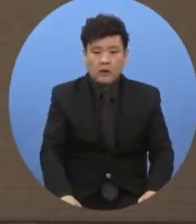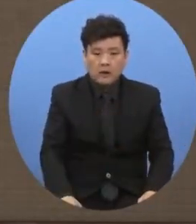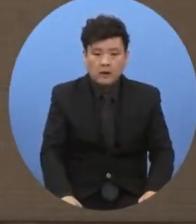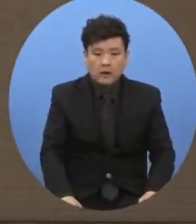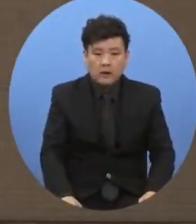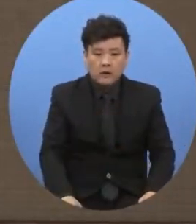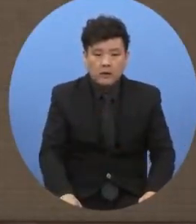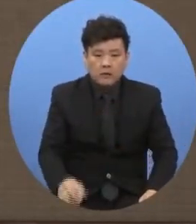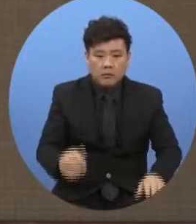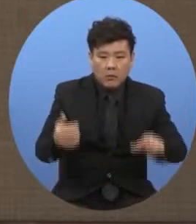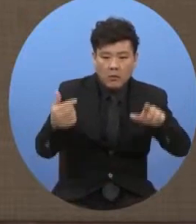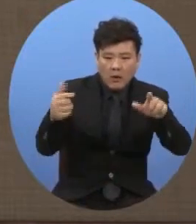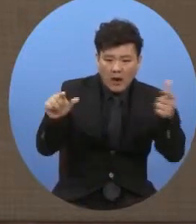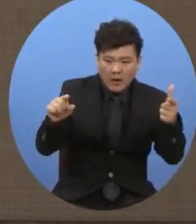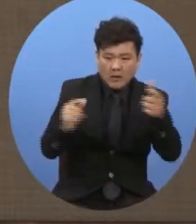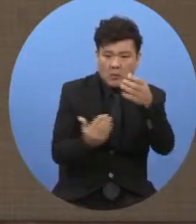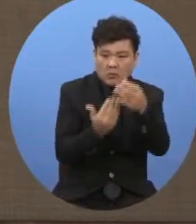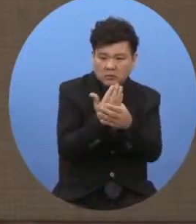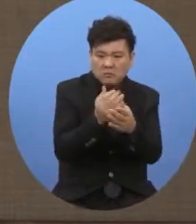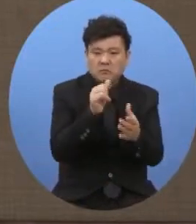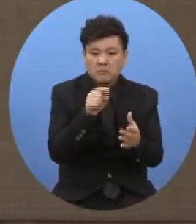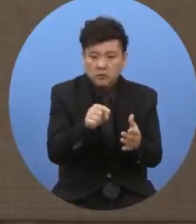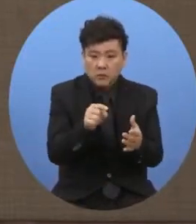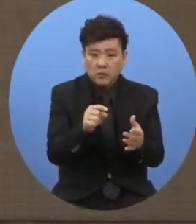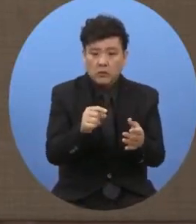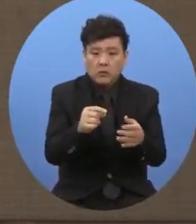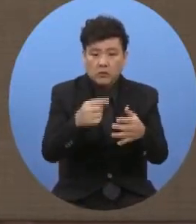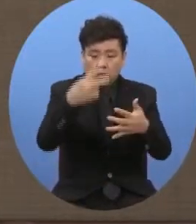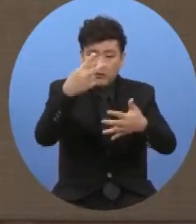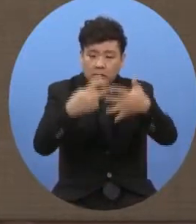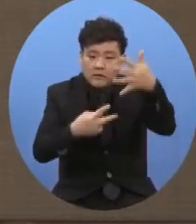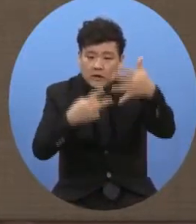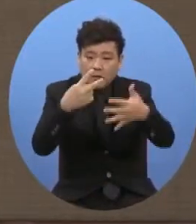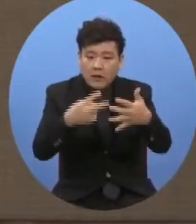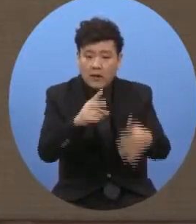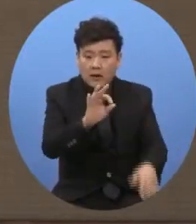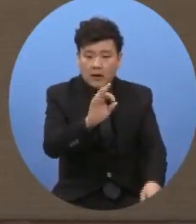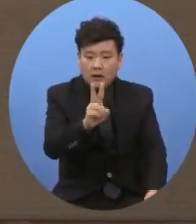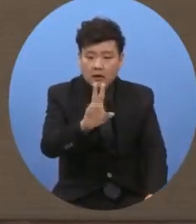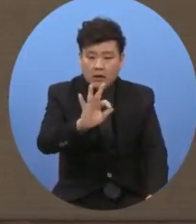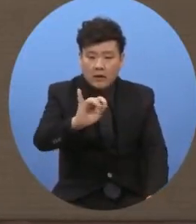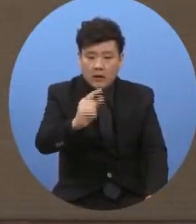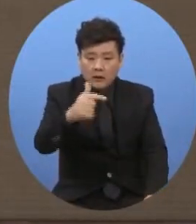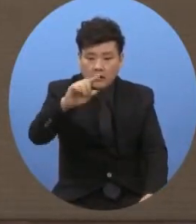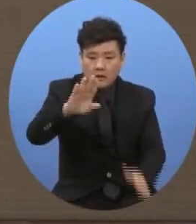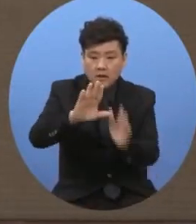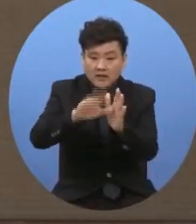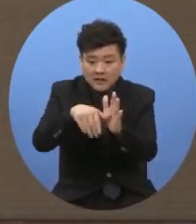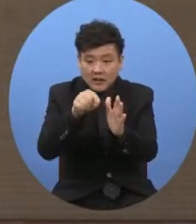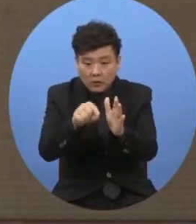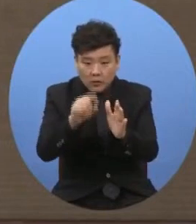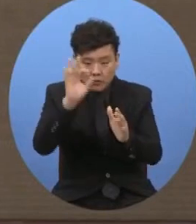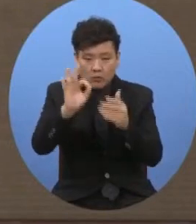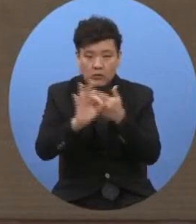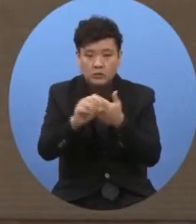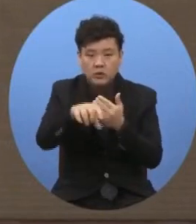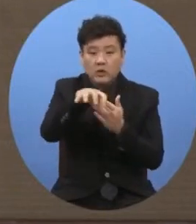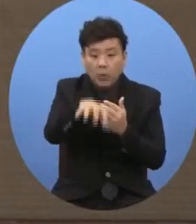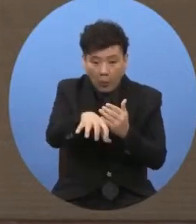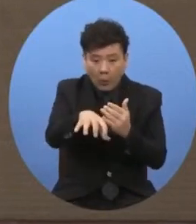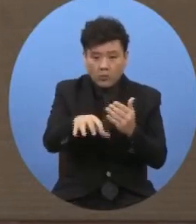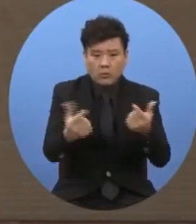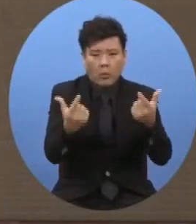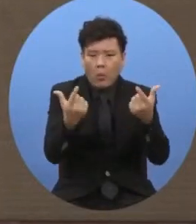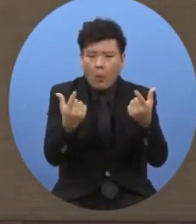오물 투척을 하기도 했습니다. 드라마 야인 시대에서 그때의 장면을 생생하게 재현하기도 했는데요. 보시면 이 공간이 정말